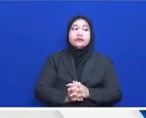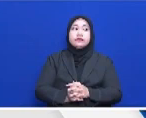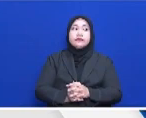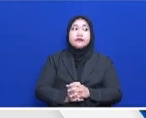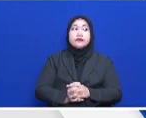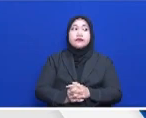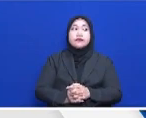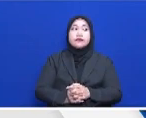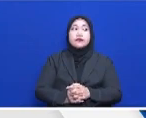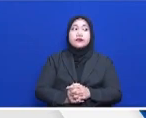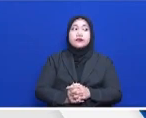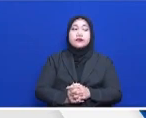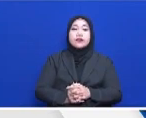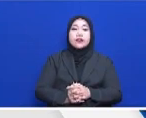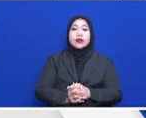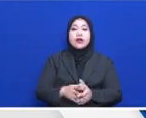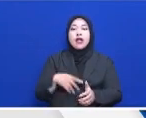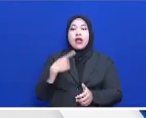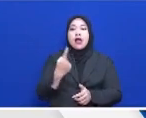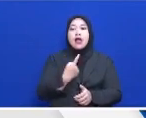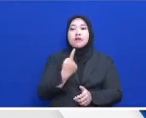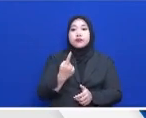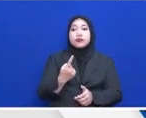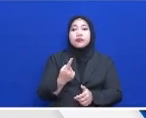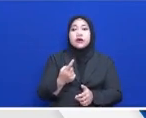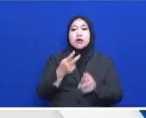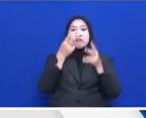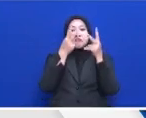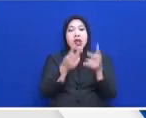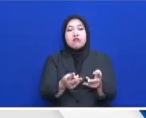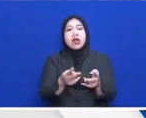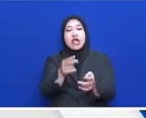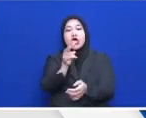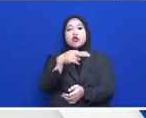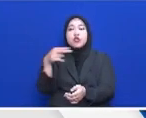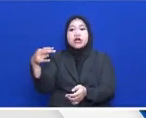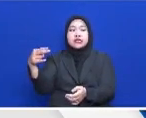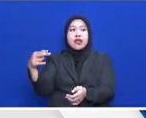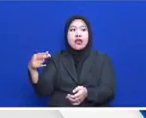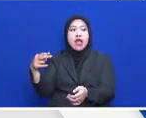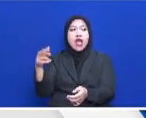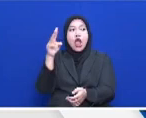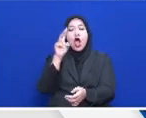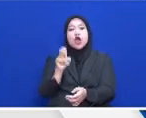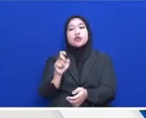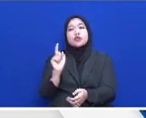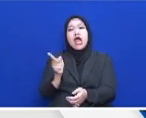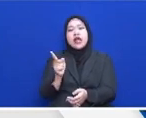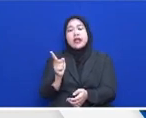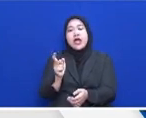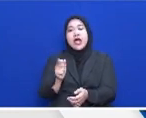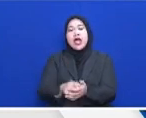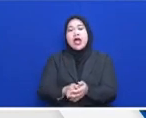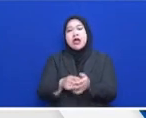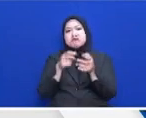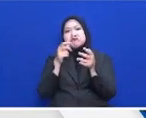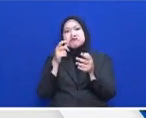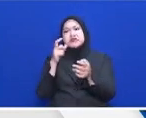yang kami memandang penting, Indonesia harus punya perspektif lain tentang